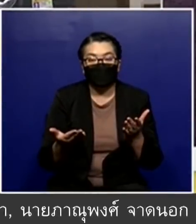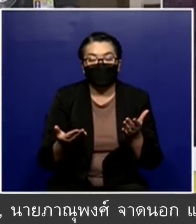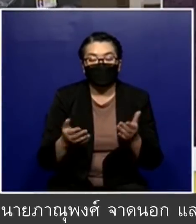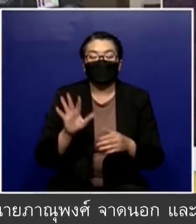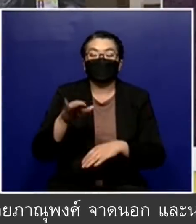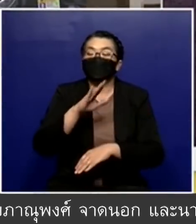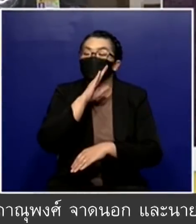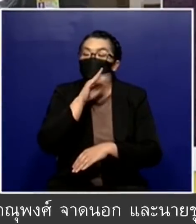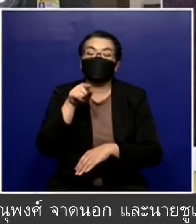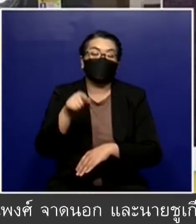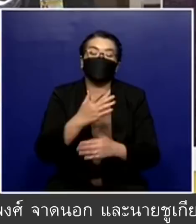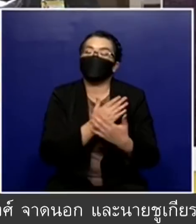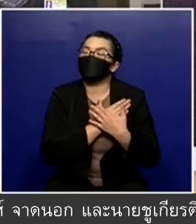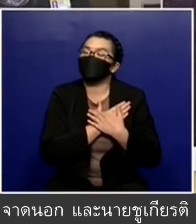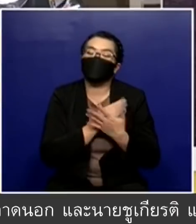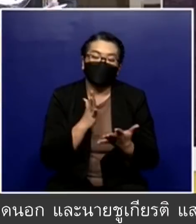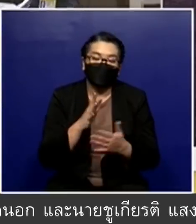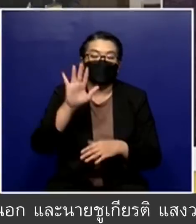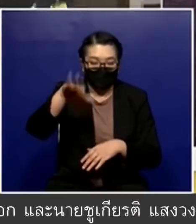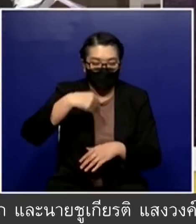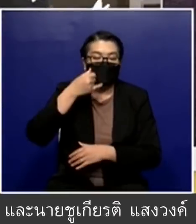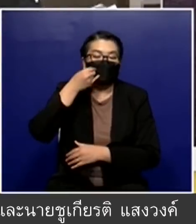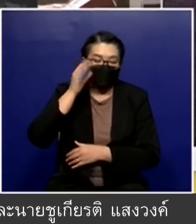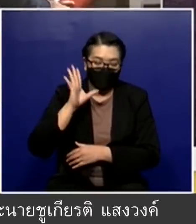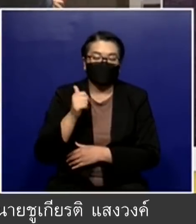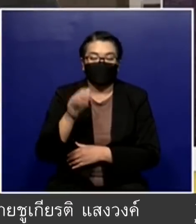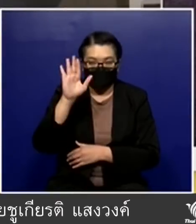าเขาไม่รักก็กลับบ้านเราเถิดครับด้วยความเคารพครับ